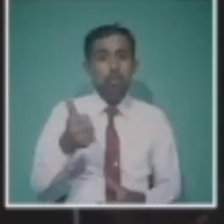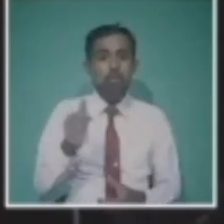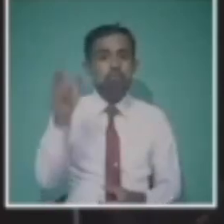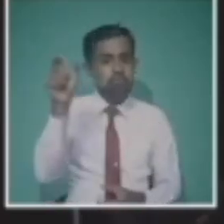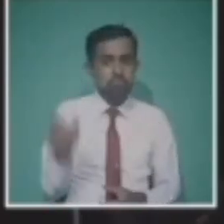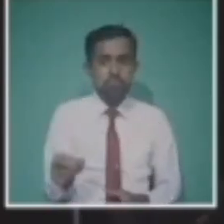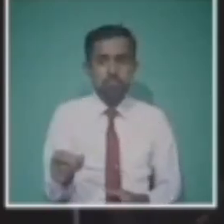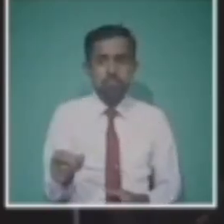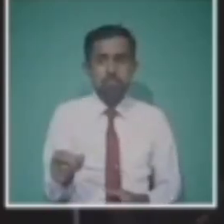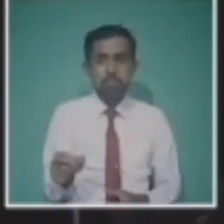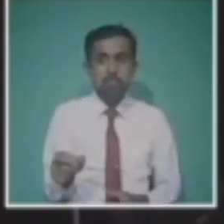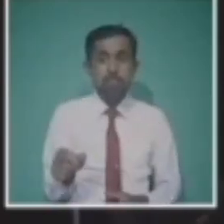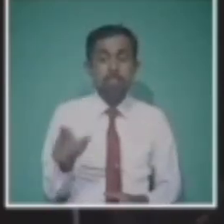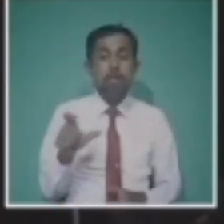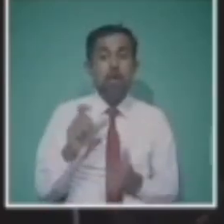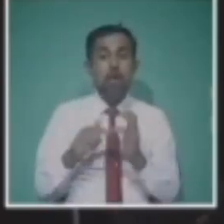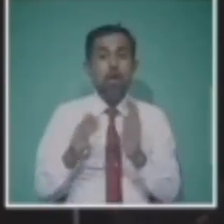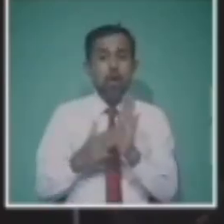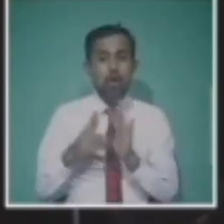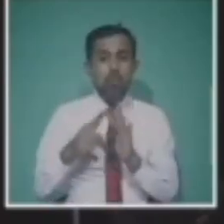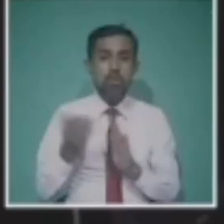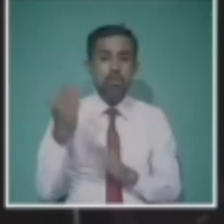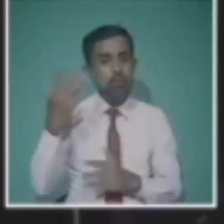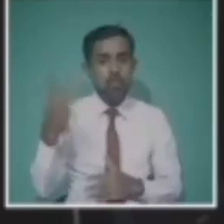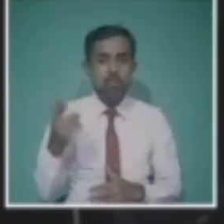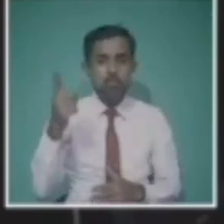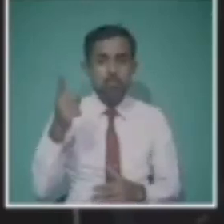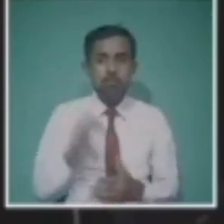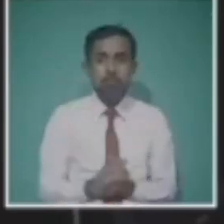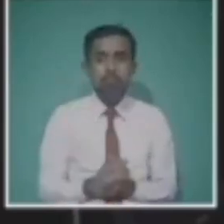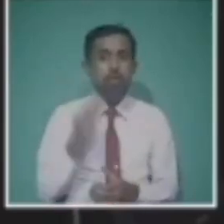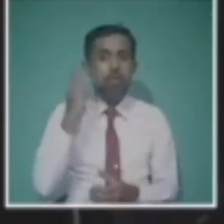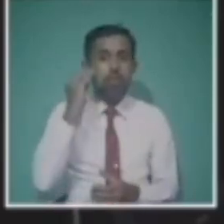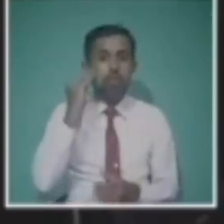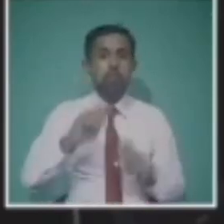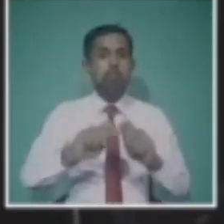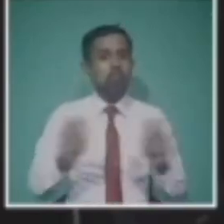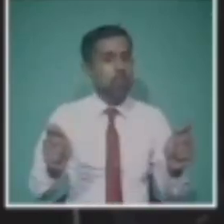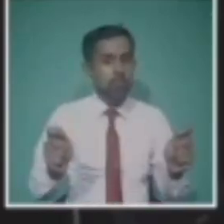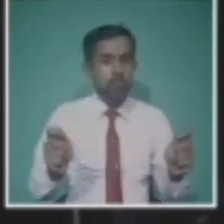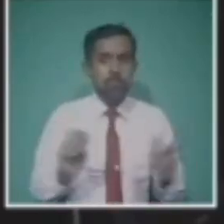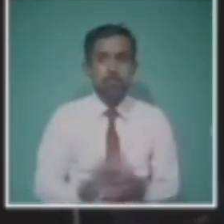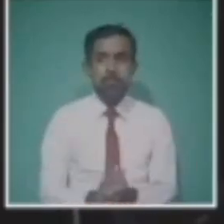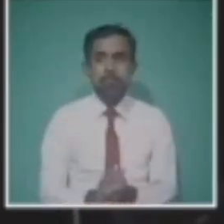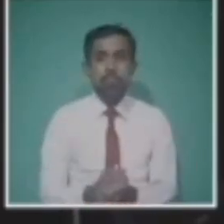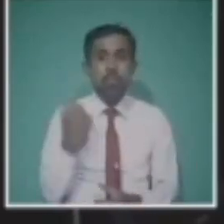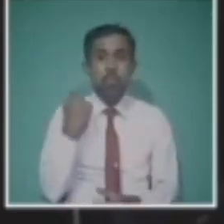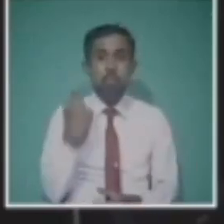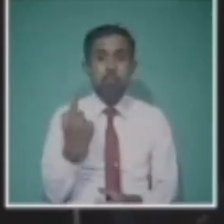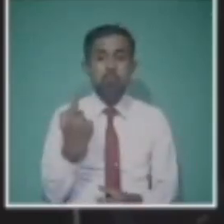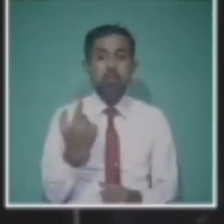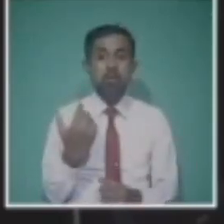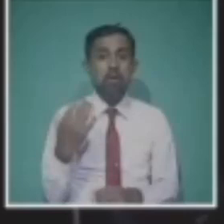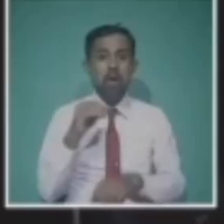මිනිහෙක්. මිනිහා කොමියුනිස්ට්වාදී ඉවර කළා, රුසියාව කැඩුවා, ධනවාදී